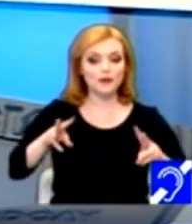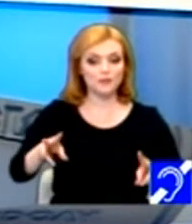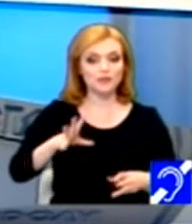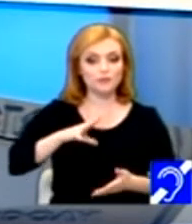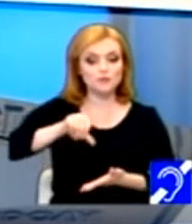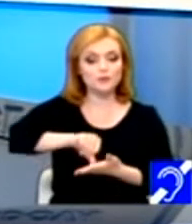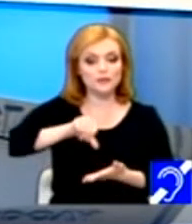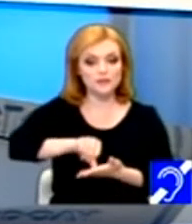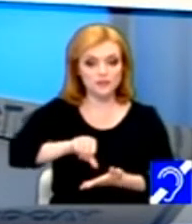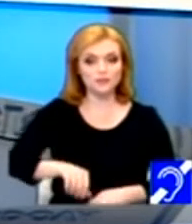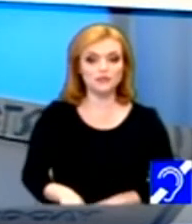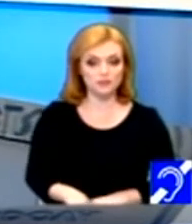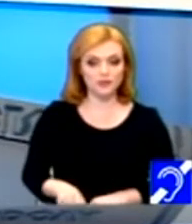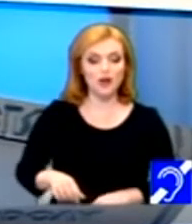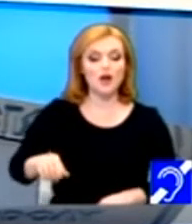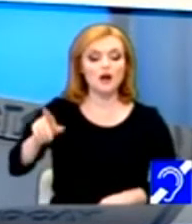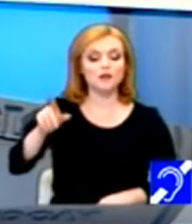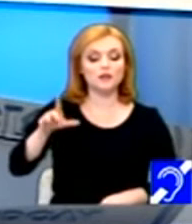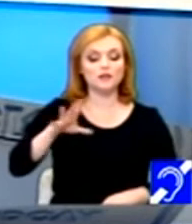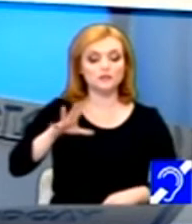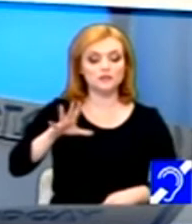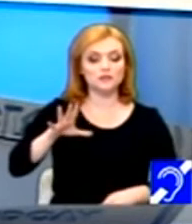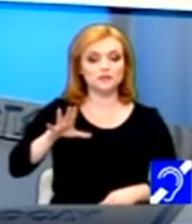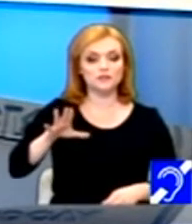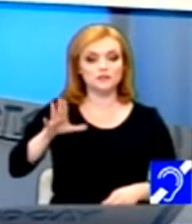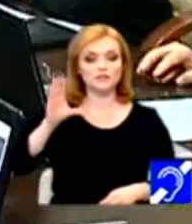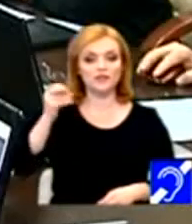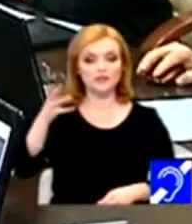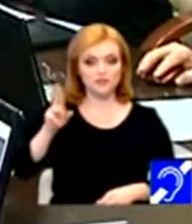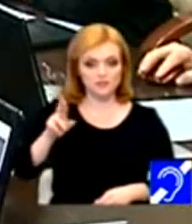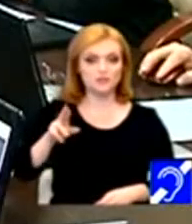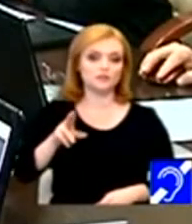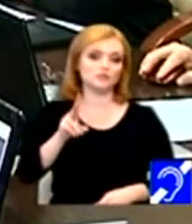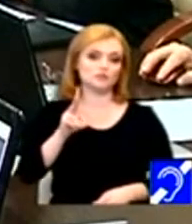că avizul Comisiei va ajunge la Chișinău abia luna viitoare.